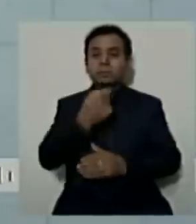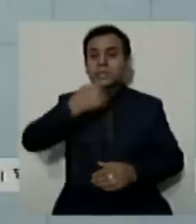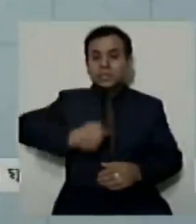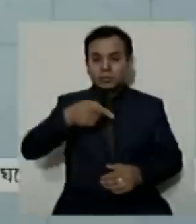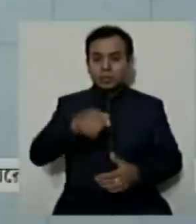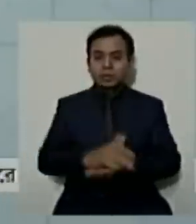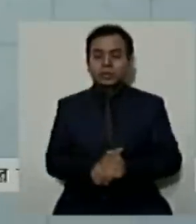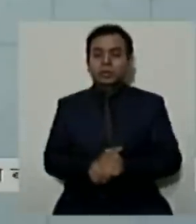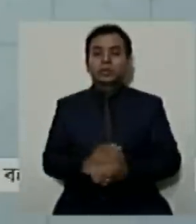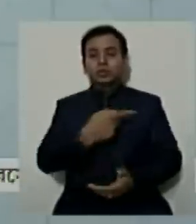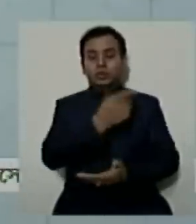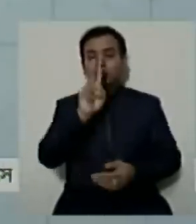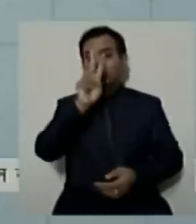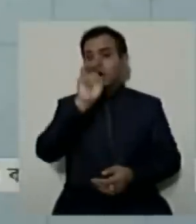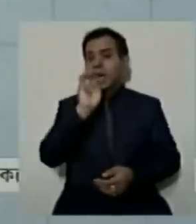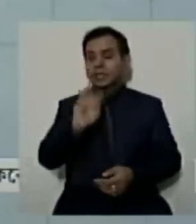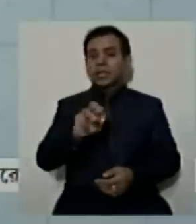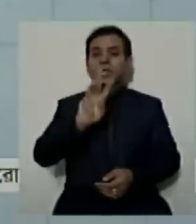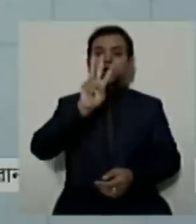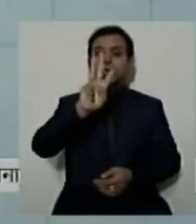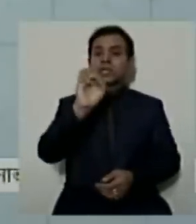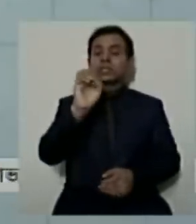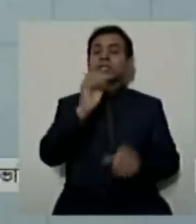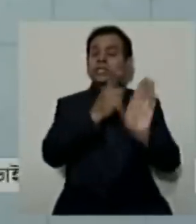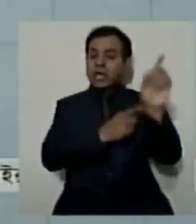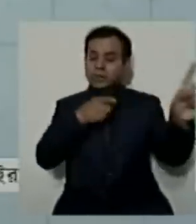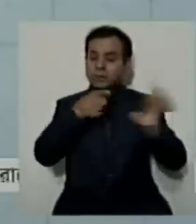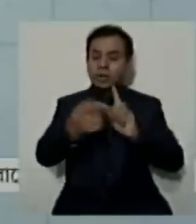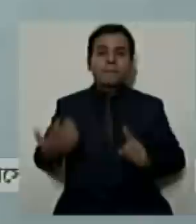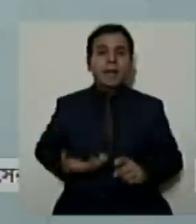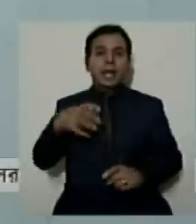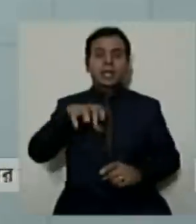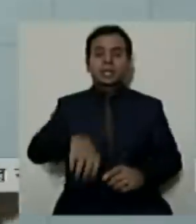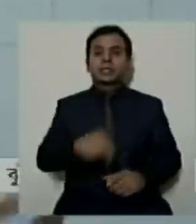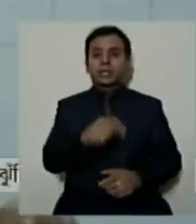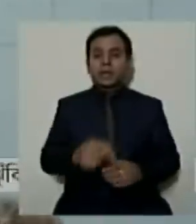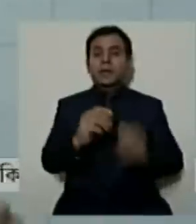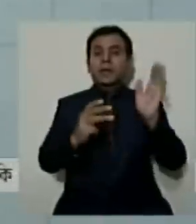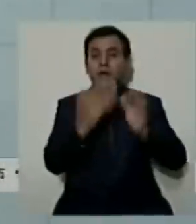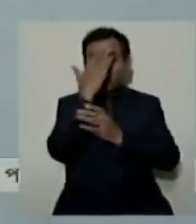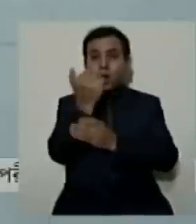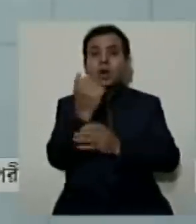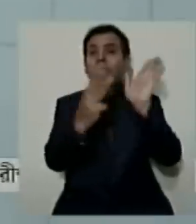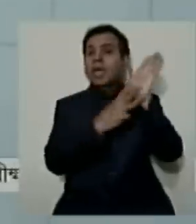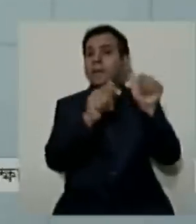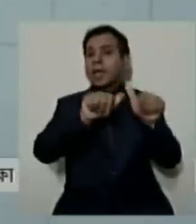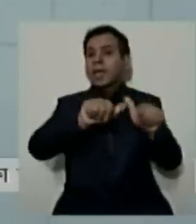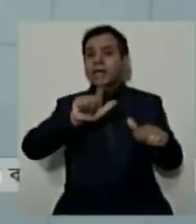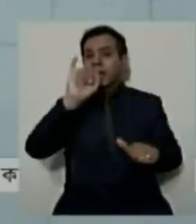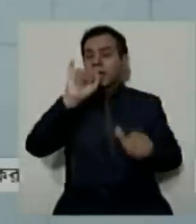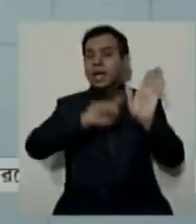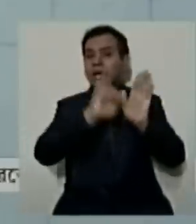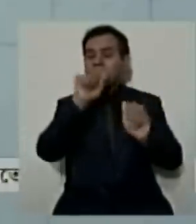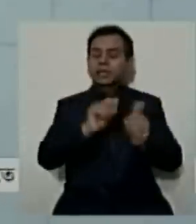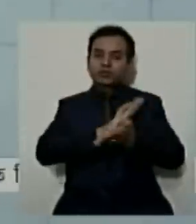লক্ষ্যে ভূমিকা রাখার জন্য আহ্বান জানাচ্ছি। আজকের দৈনিক সংবাদ বুলেটিন